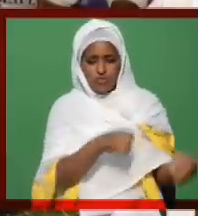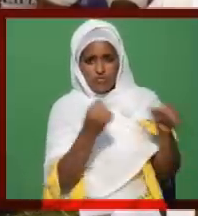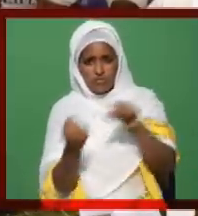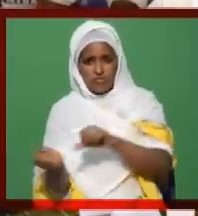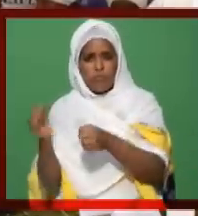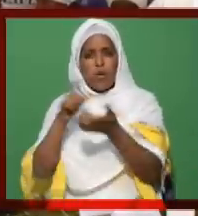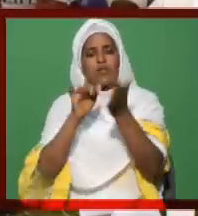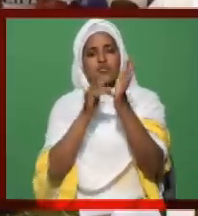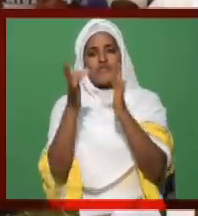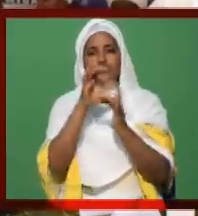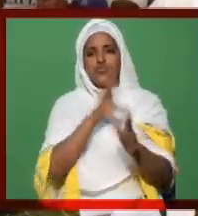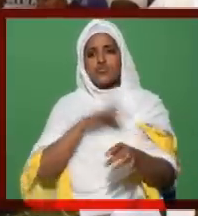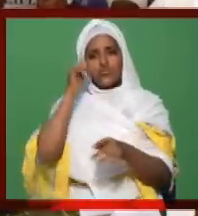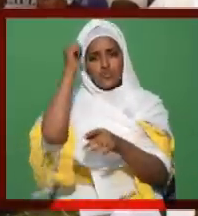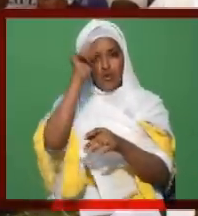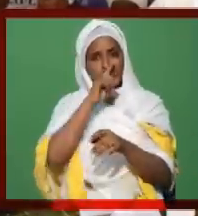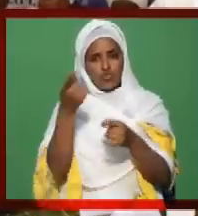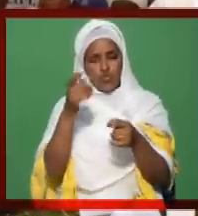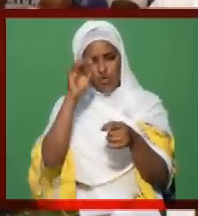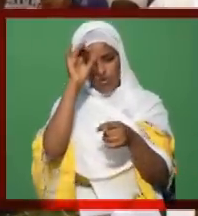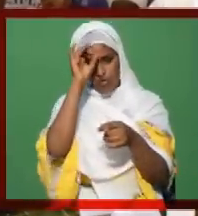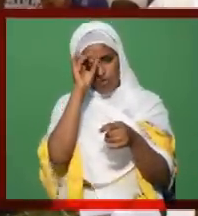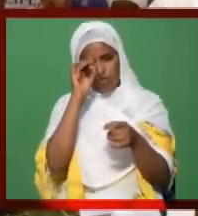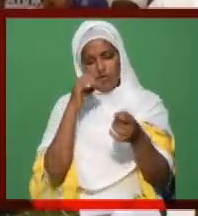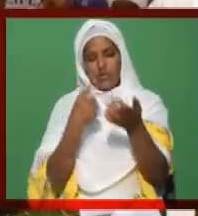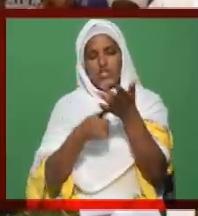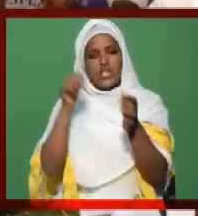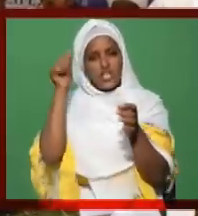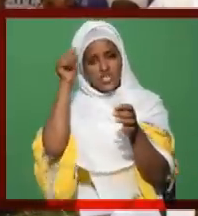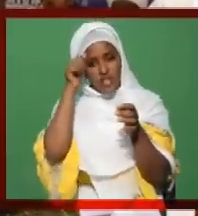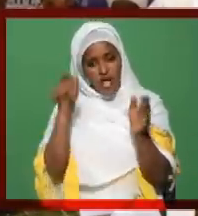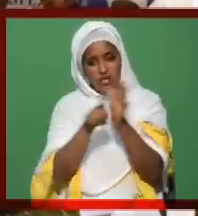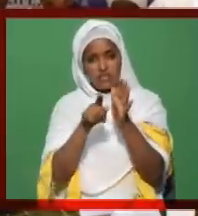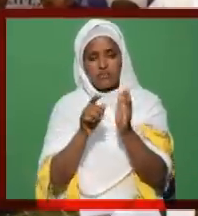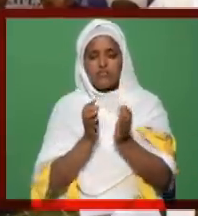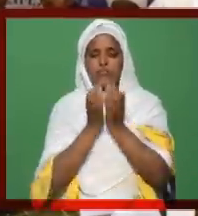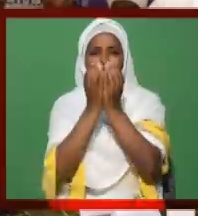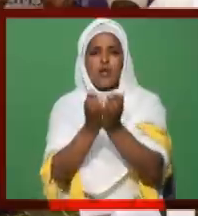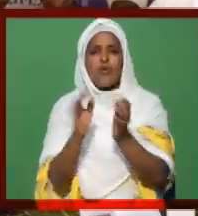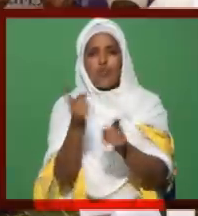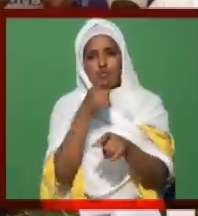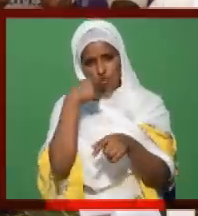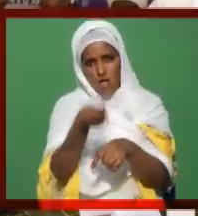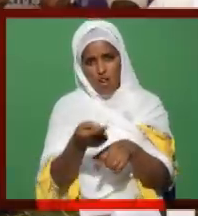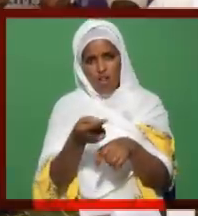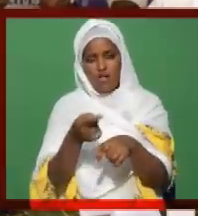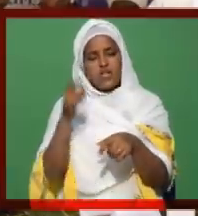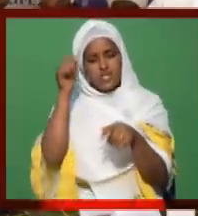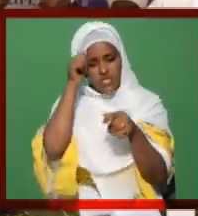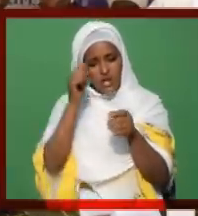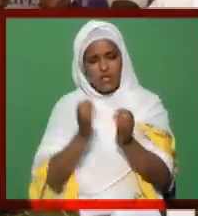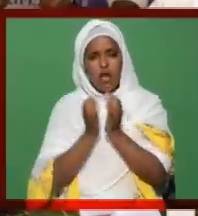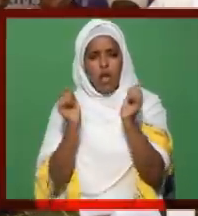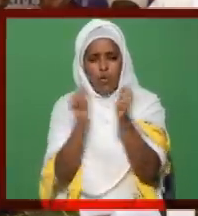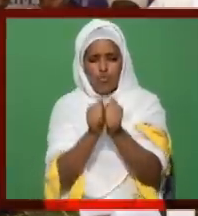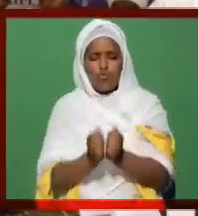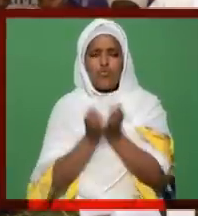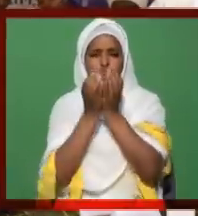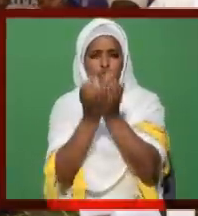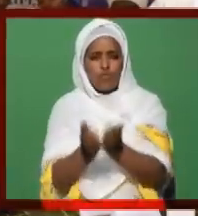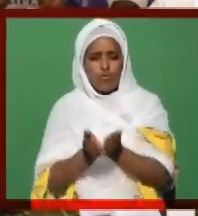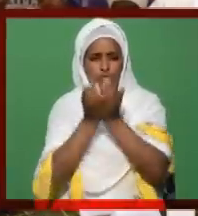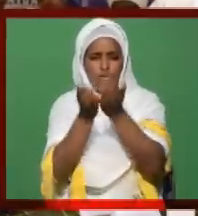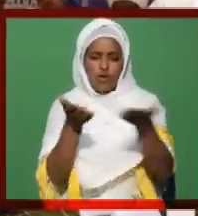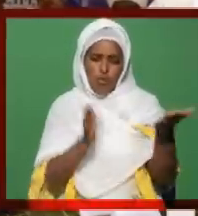ነው ሊቁም ወለእንድሪያስ ሆኖ ሐመረ ለእንድሪያስ ሐመር ሆኖ ይላል እና እንድሪያስ አብሮት መርከብ እየቀዘፈለት